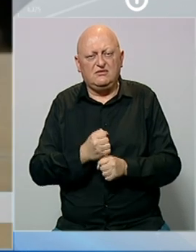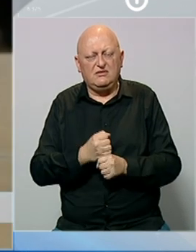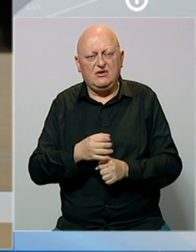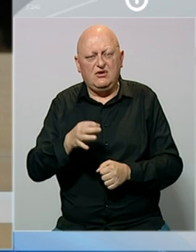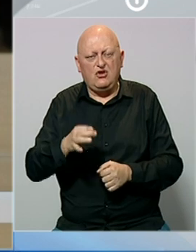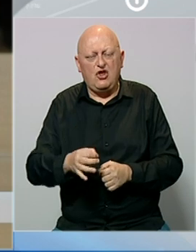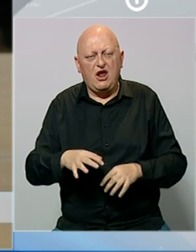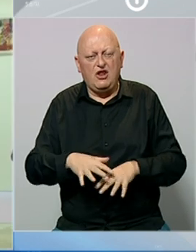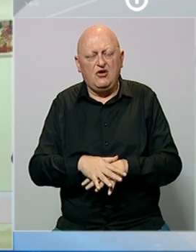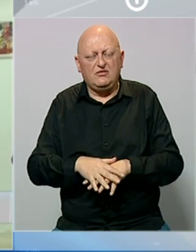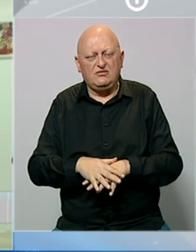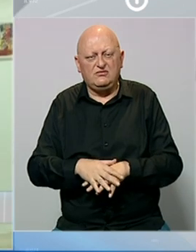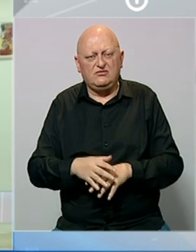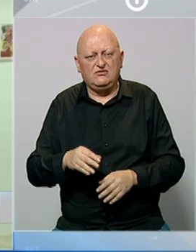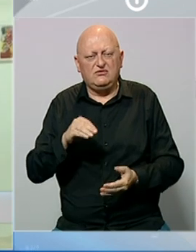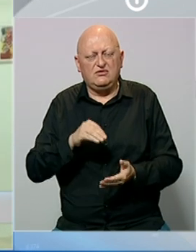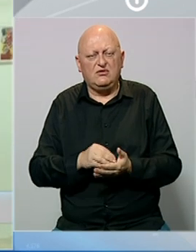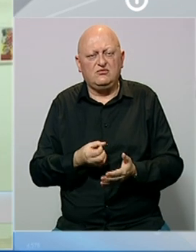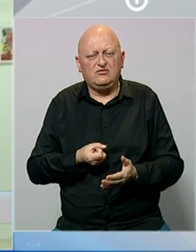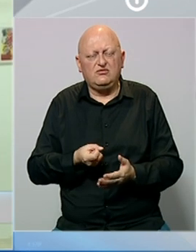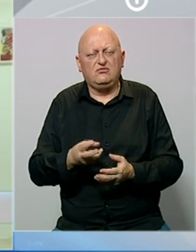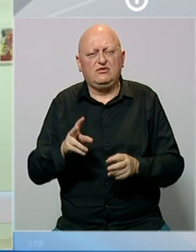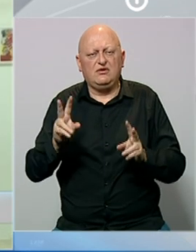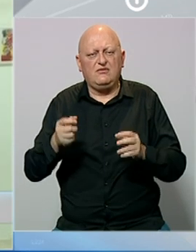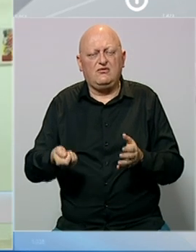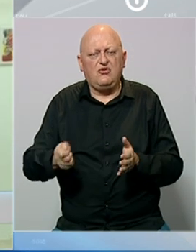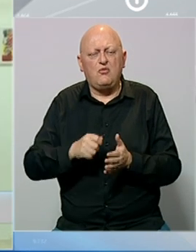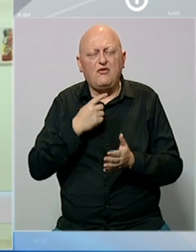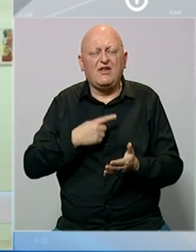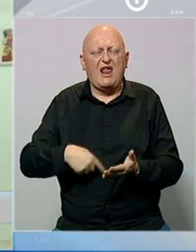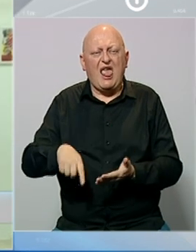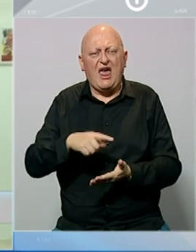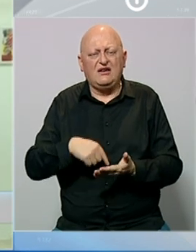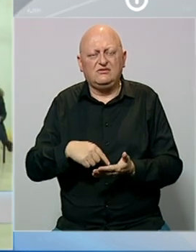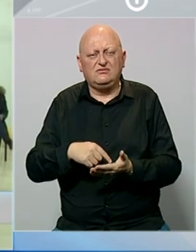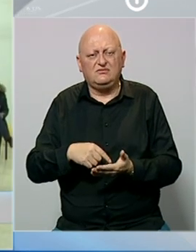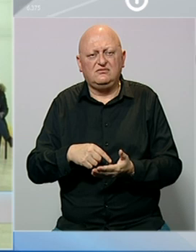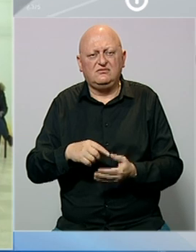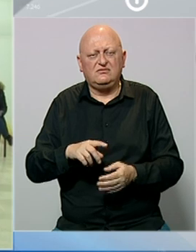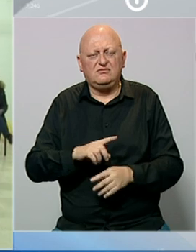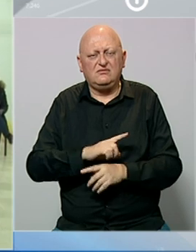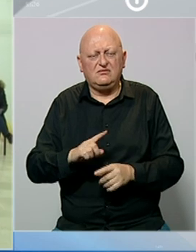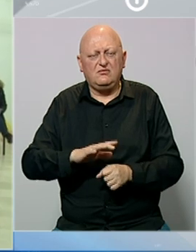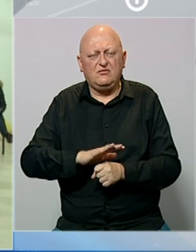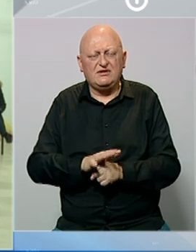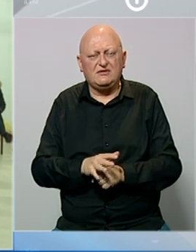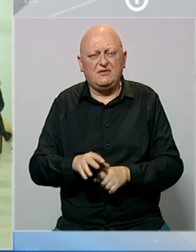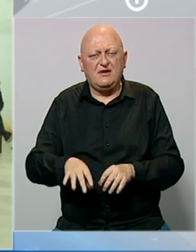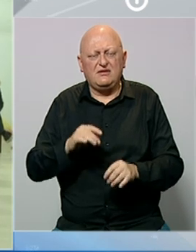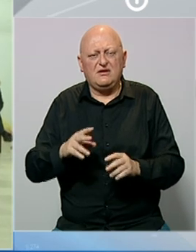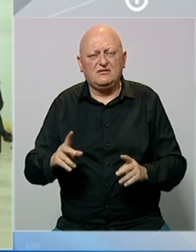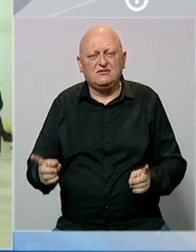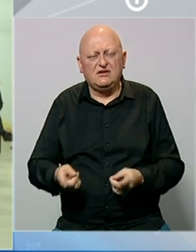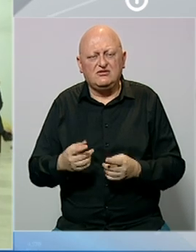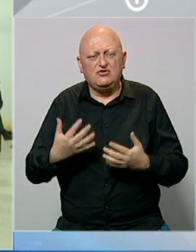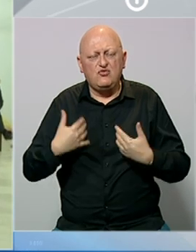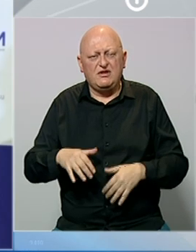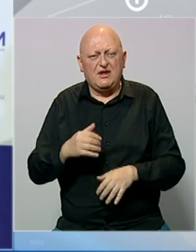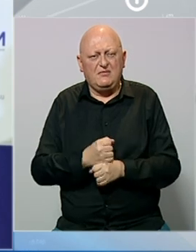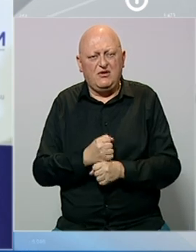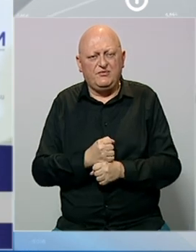lokalnoj infrastrukturi. Zabilježeni su i brojni navodi o kupovini glasova, kao i neodozvoljeni pritisci na birače u smislu zastrašivanja i gubitka